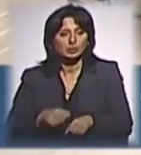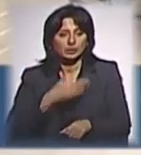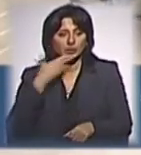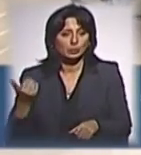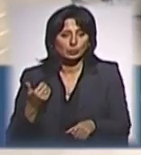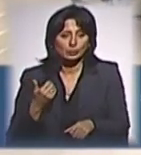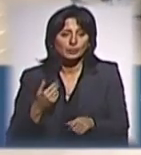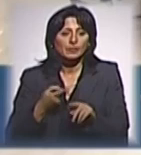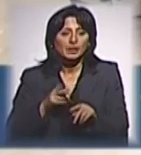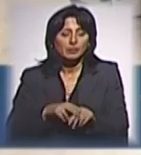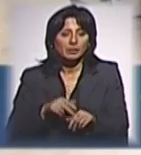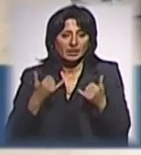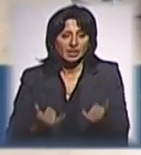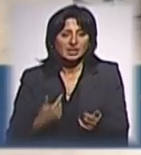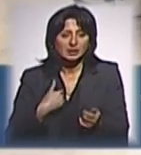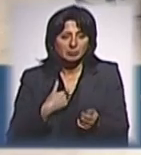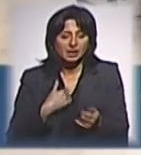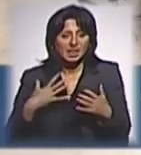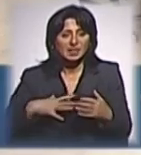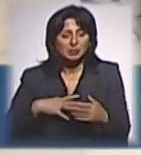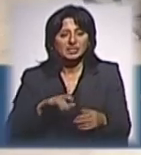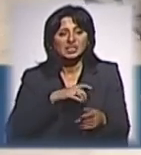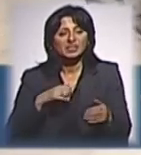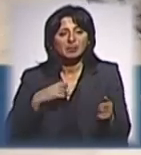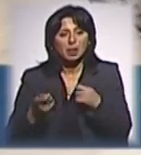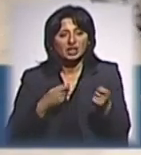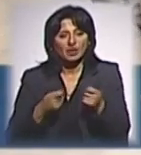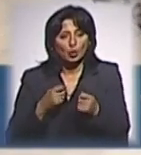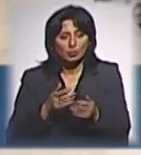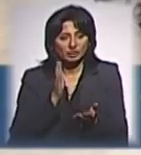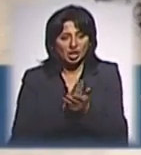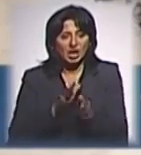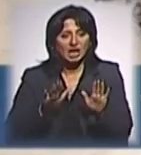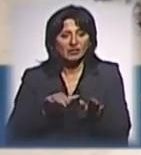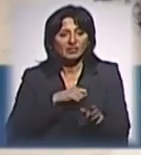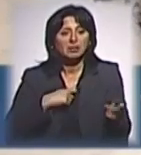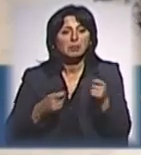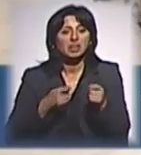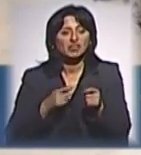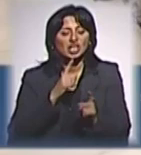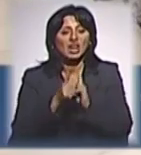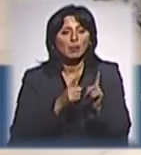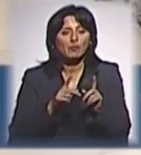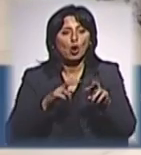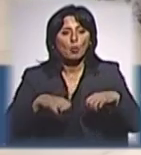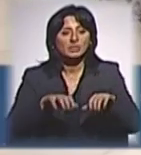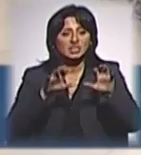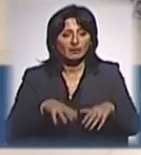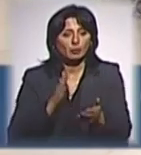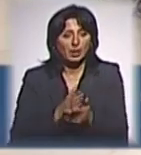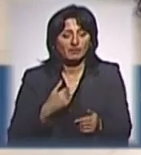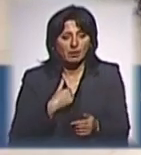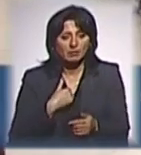არ შეუძლია. მე დღეს თბილისის თვითმმართველობაში ვარ ადგილობრივი თვითმმართველობის რეფორმების კომისიის